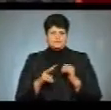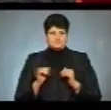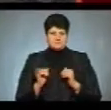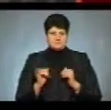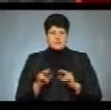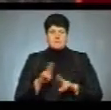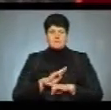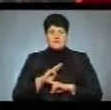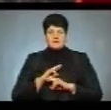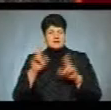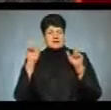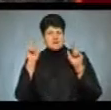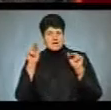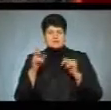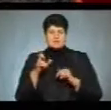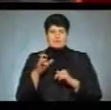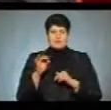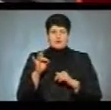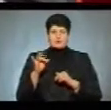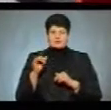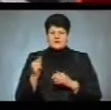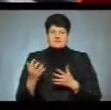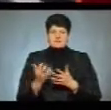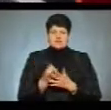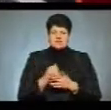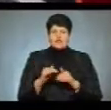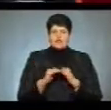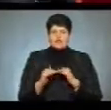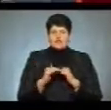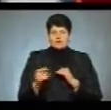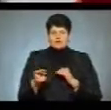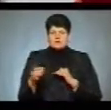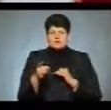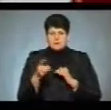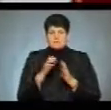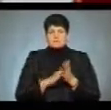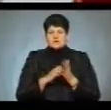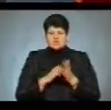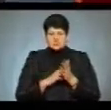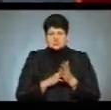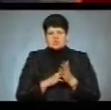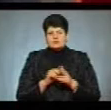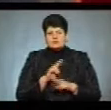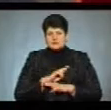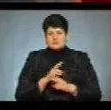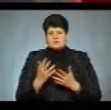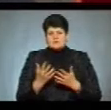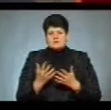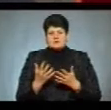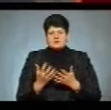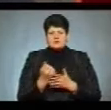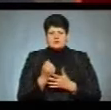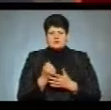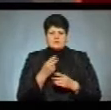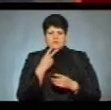Мертвих зайців і бурсуків знайшли мисливці в полі Тернопільського району. Причину загибелі встановлюють в лабораторії Держпродспоживслужби. Підозра є на